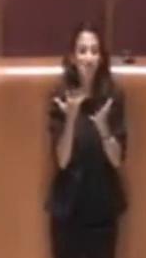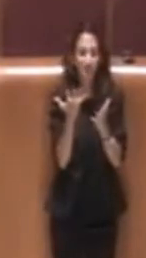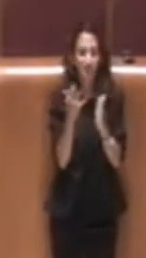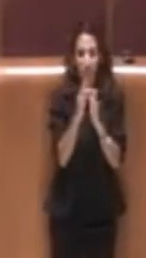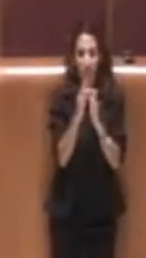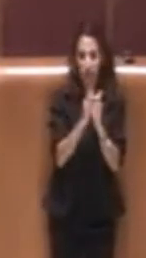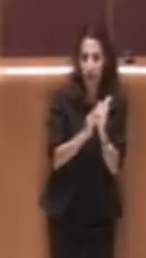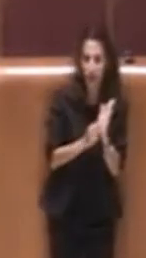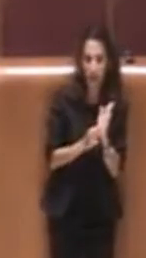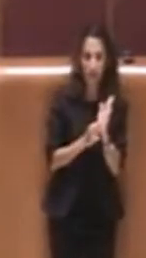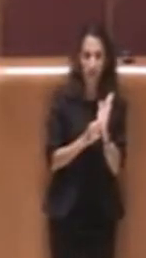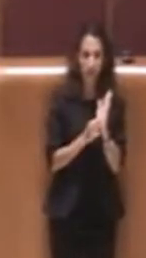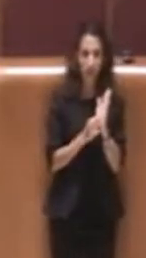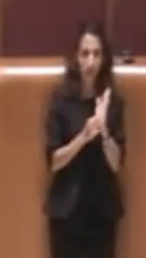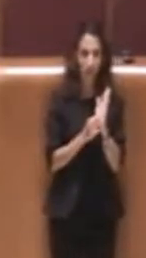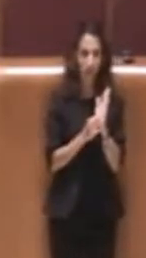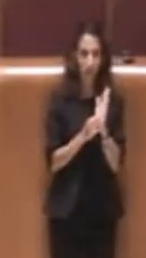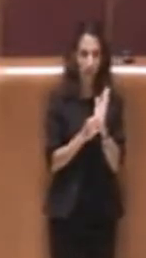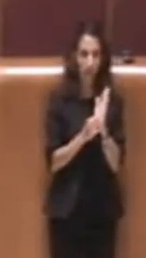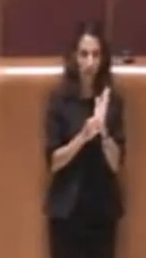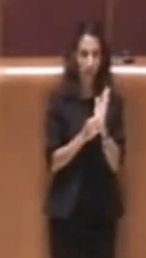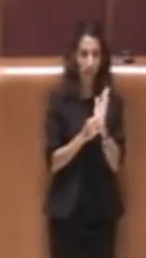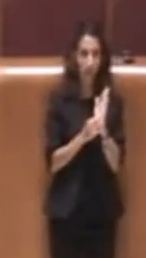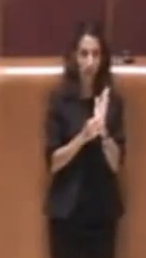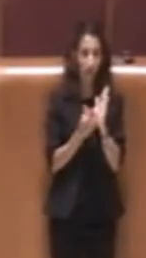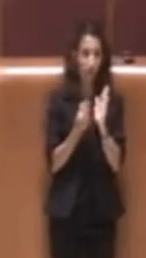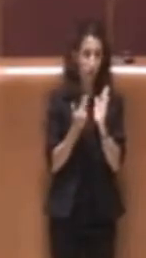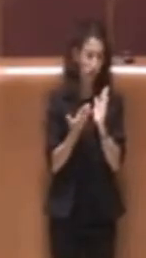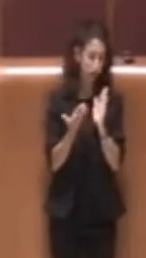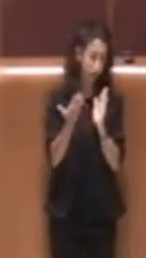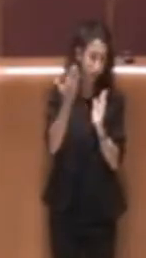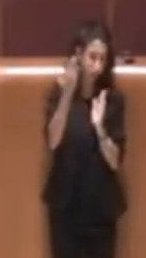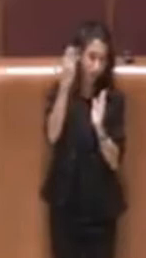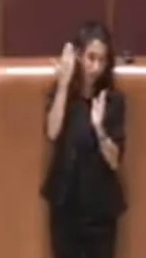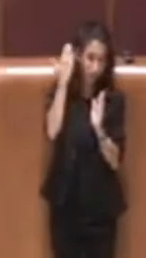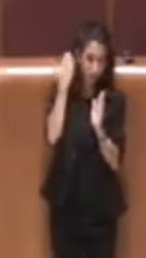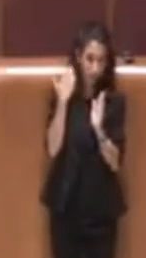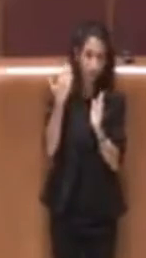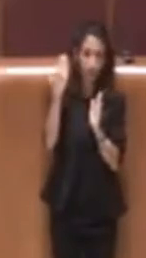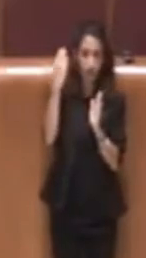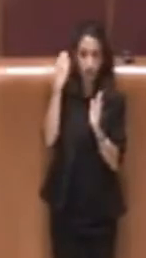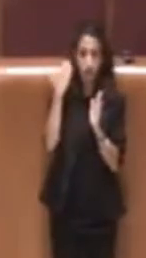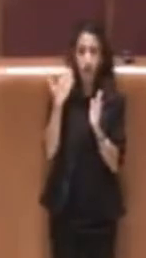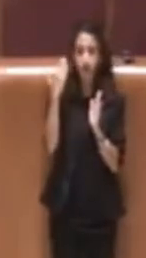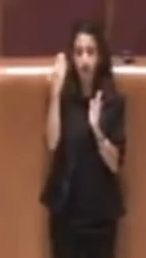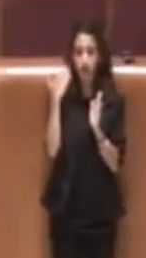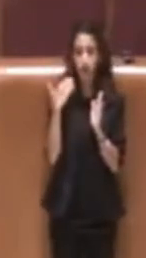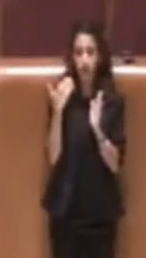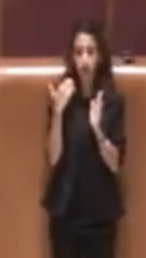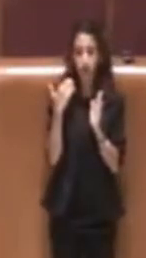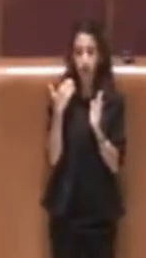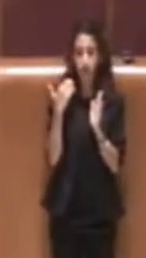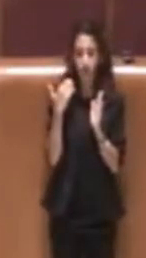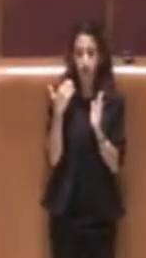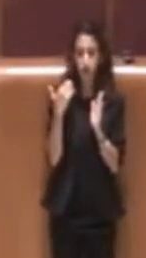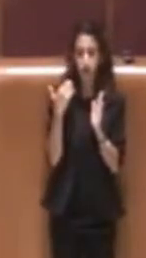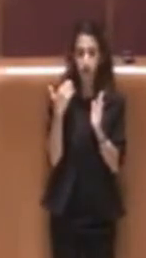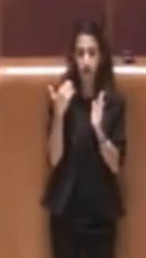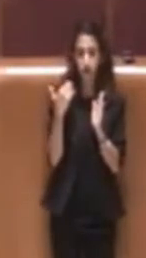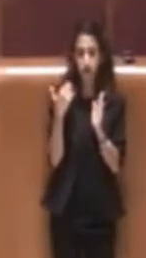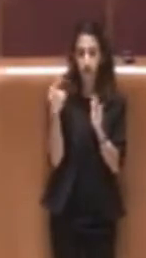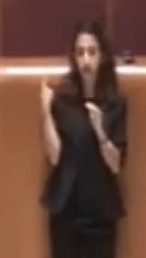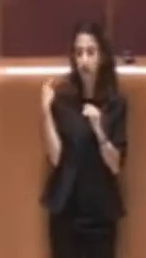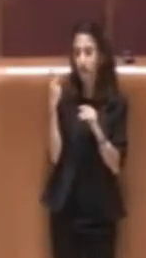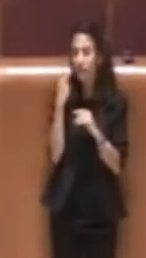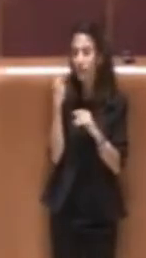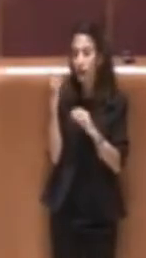che, tra l'altro, molto molto datate, che no, in qualche maniera dispongono la